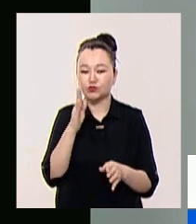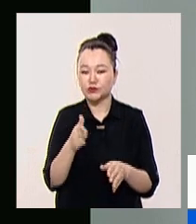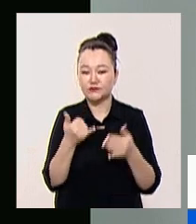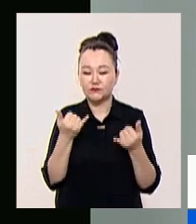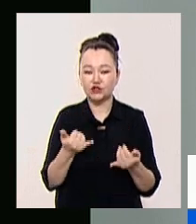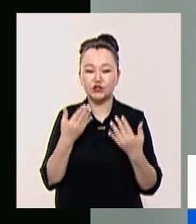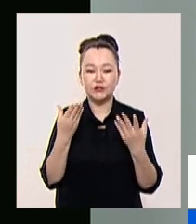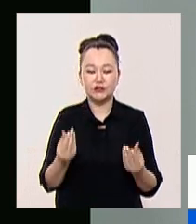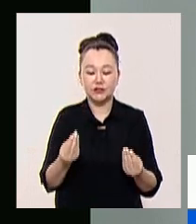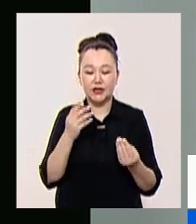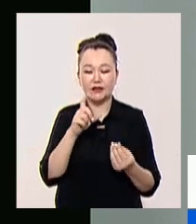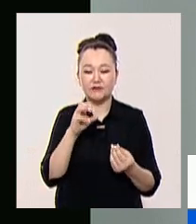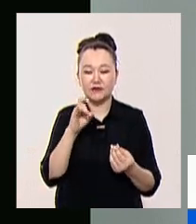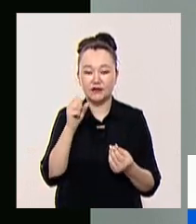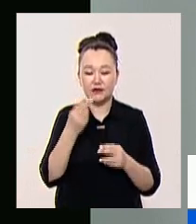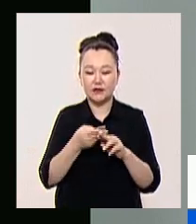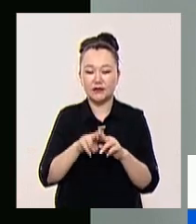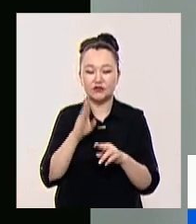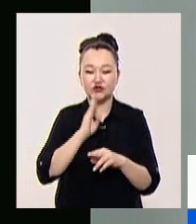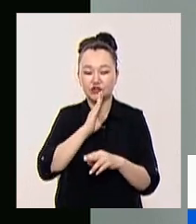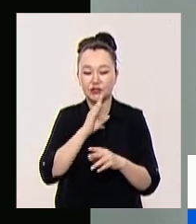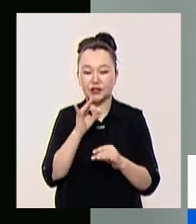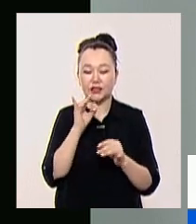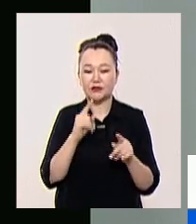сегодняшний день Эльвира Рамазановна, как и другие